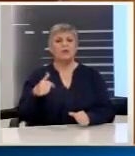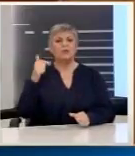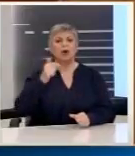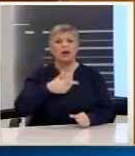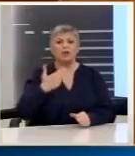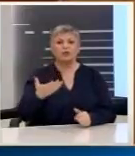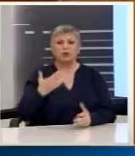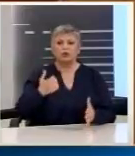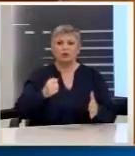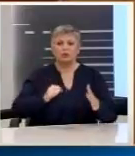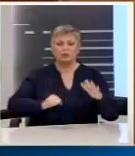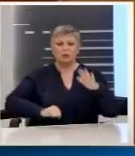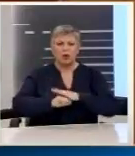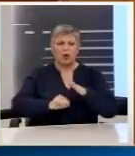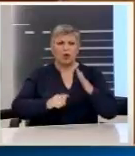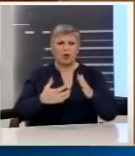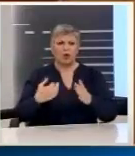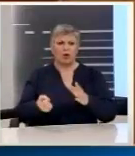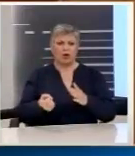παροξυσμού,